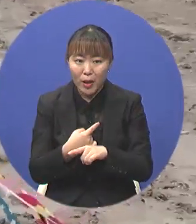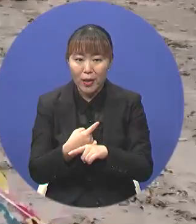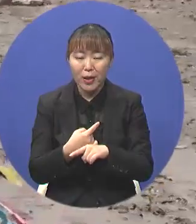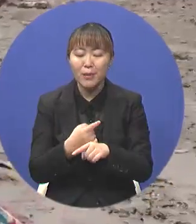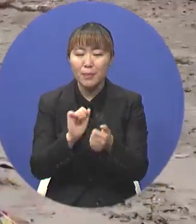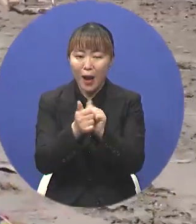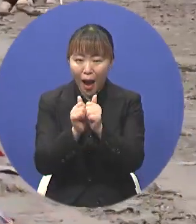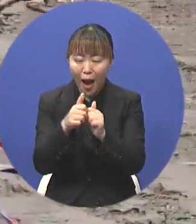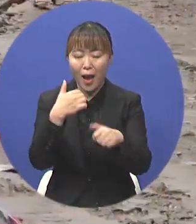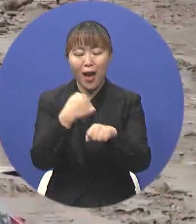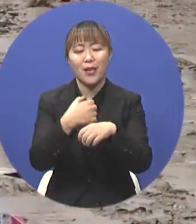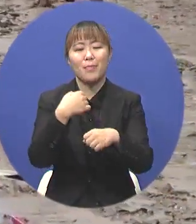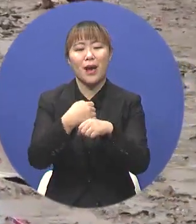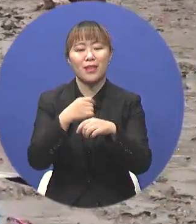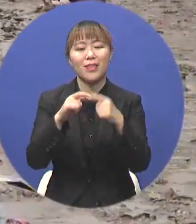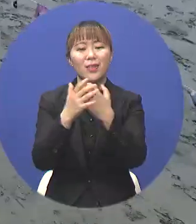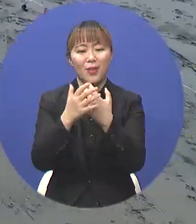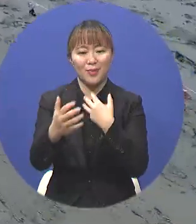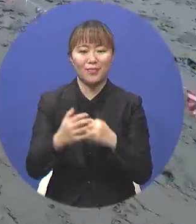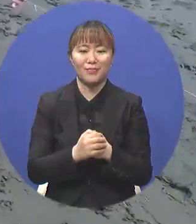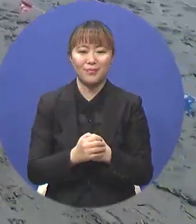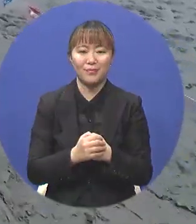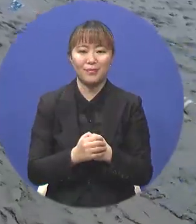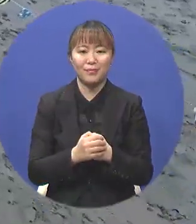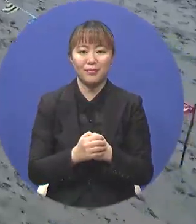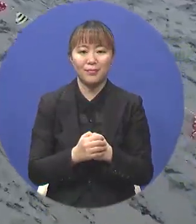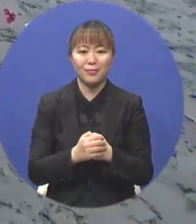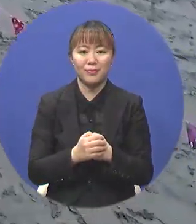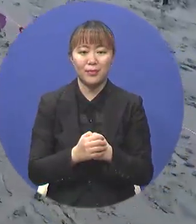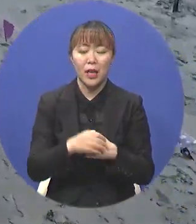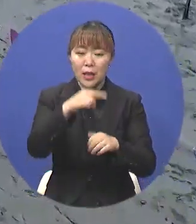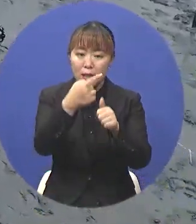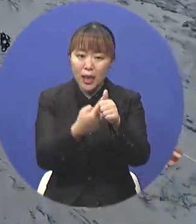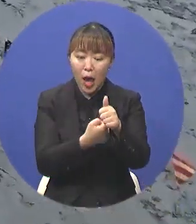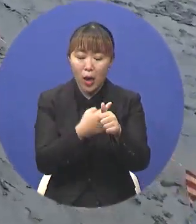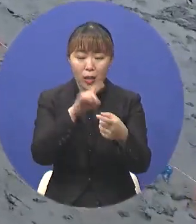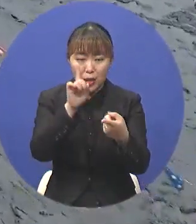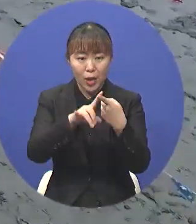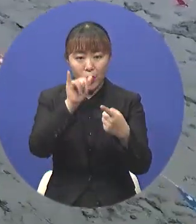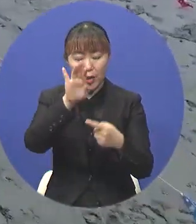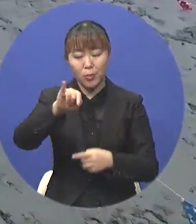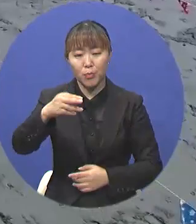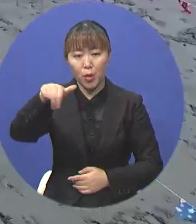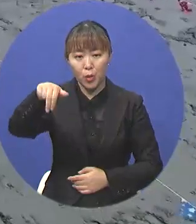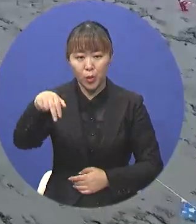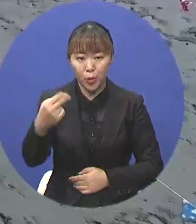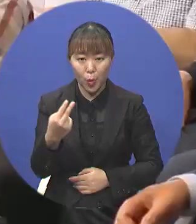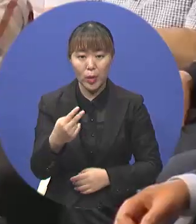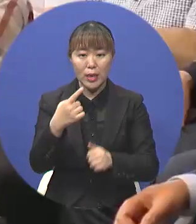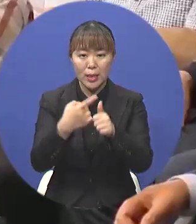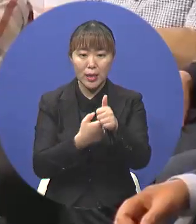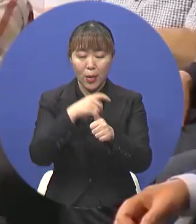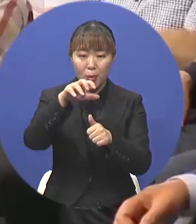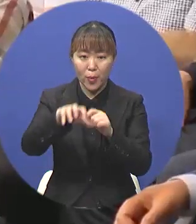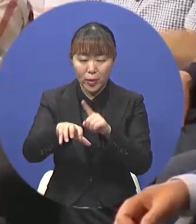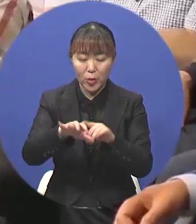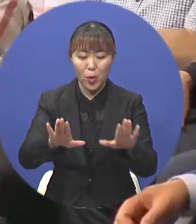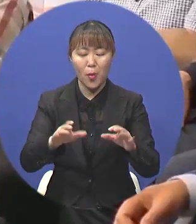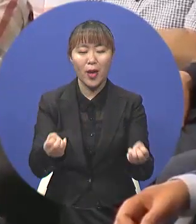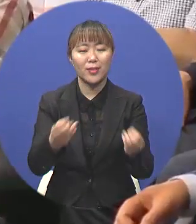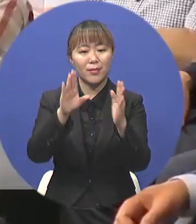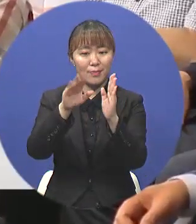레이싱을 즐길 수 있도록 만든 대회입니다. 자연이 살아 숨쉬는 벌교 천상 갯벌을 주제로 펼쳐진